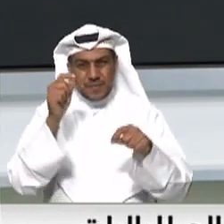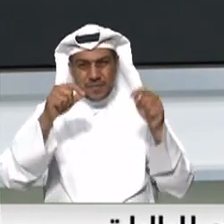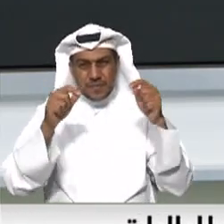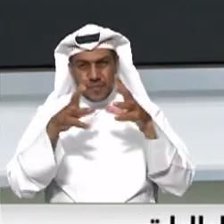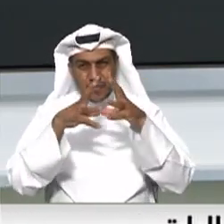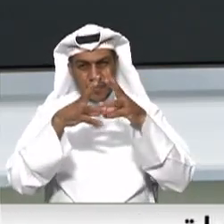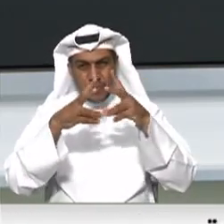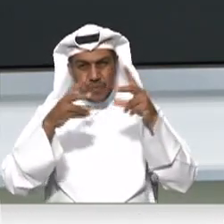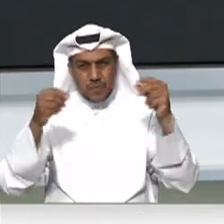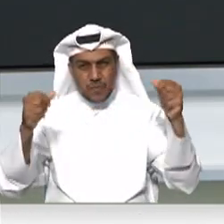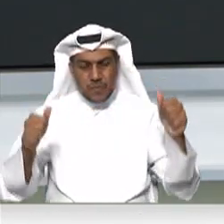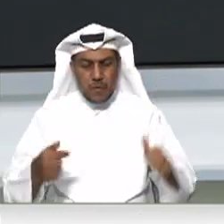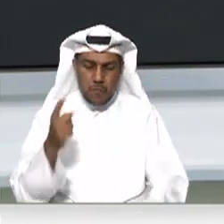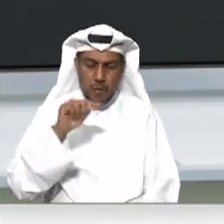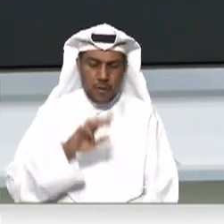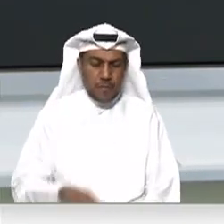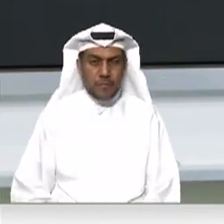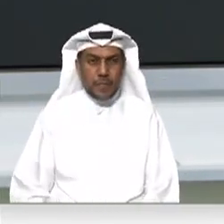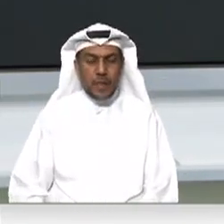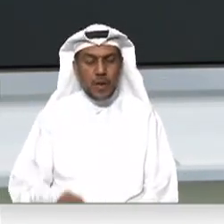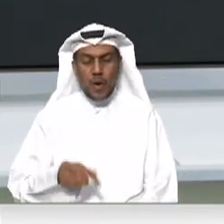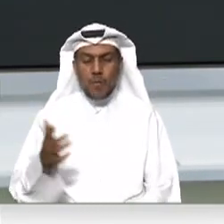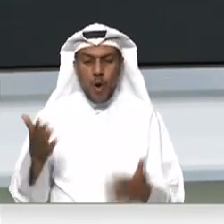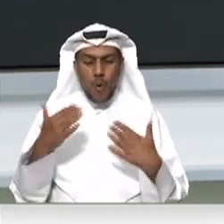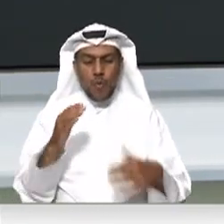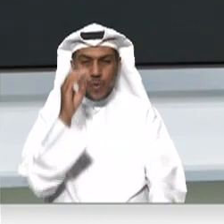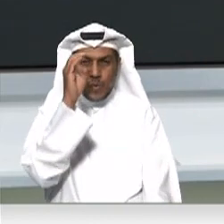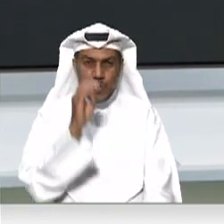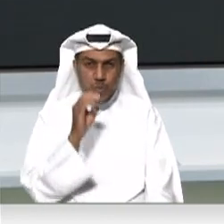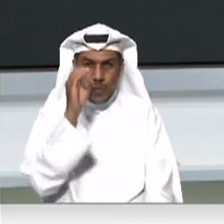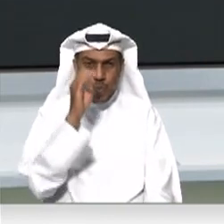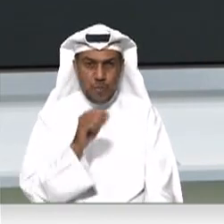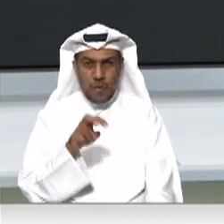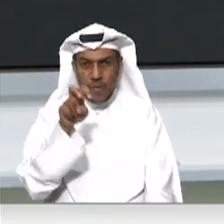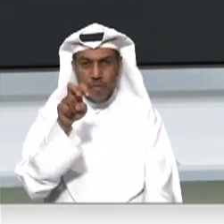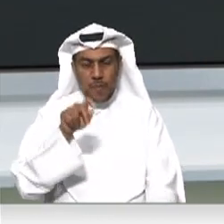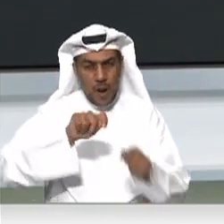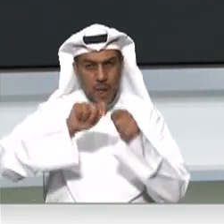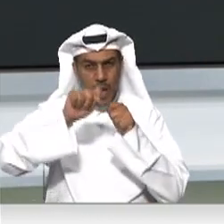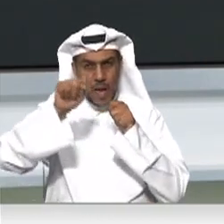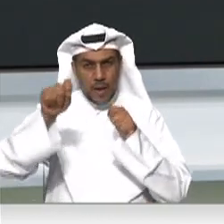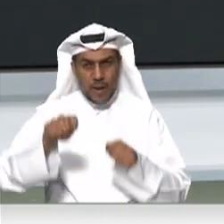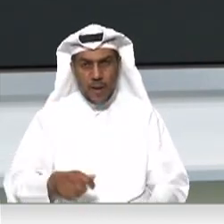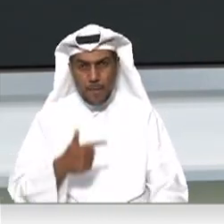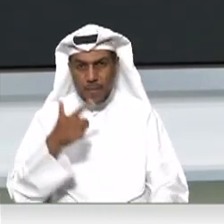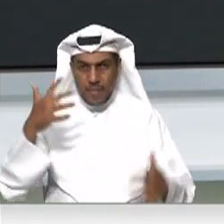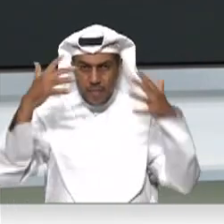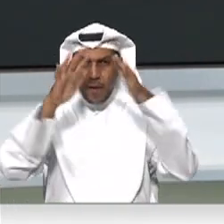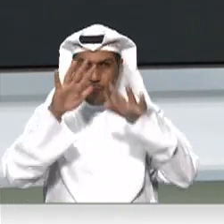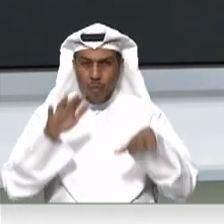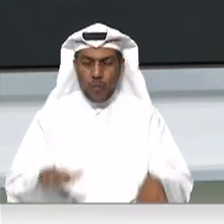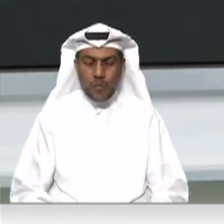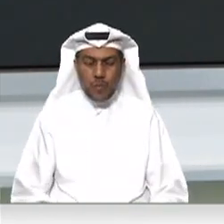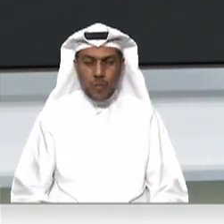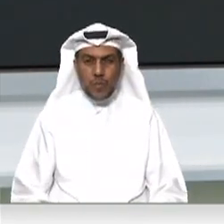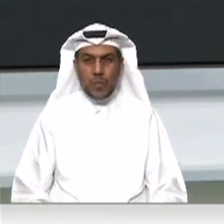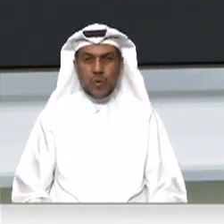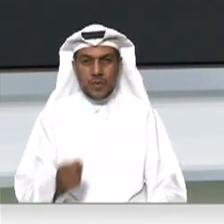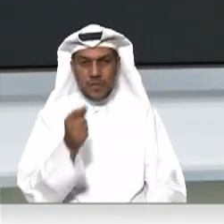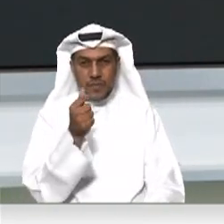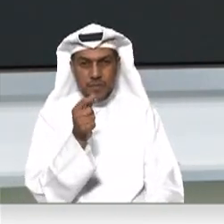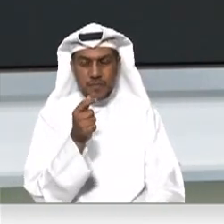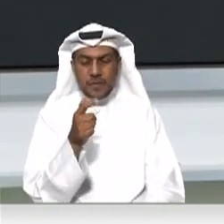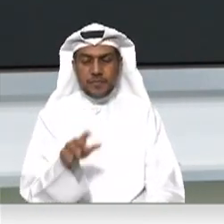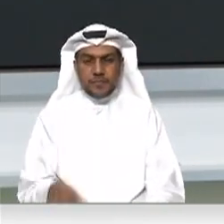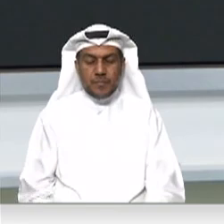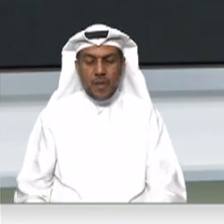ساعات النهار الاولى يوم الغد الهواء كوس حاليا وسرعه الرياح خفيفه ثمانيه كيلو متر في الساعه عبور السحب موجود ويانا اجواء غائمه جزئيا على بعض